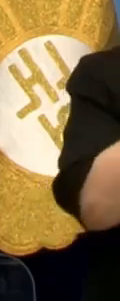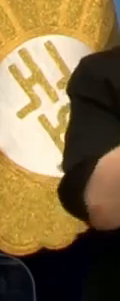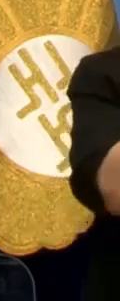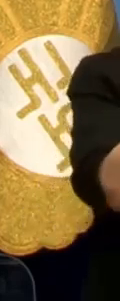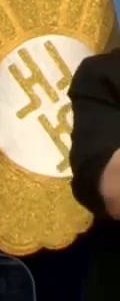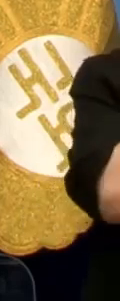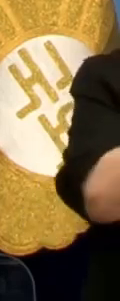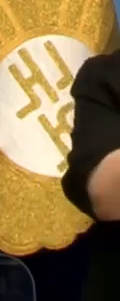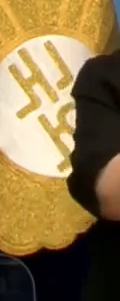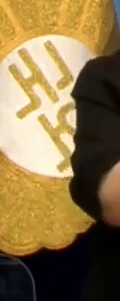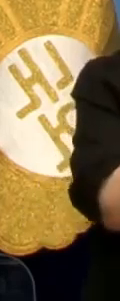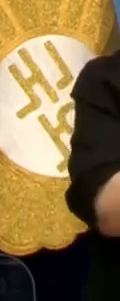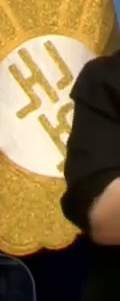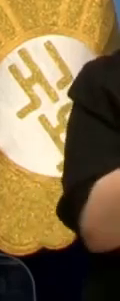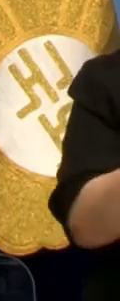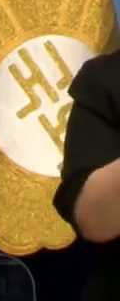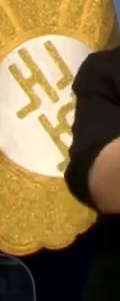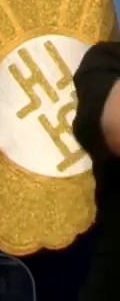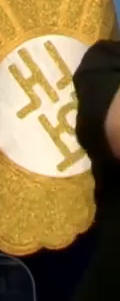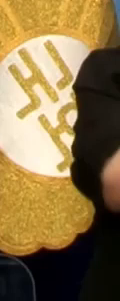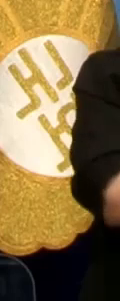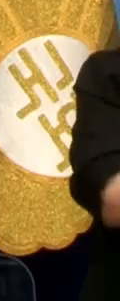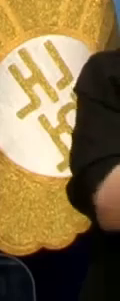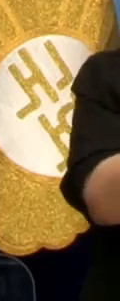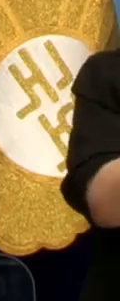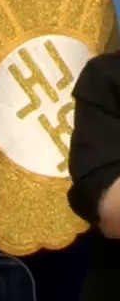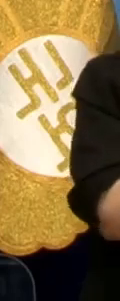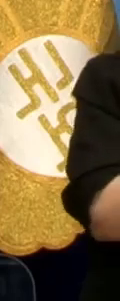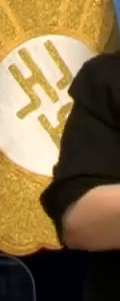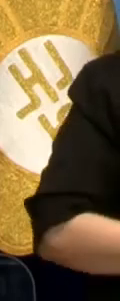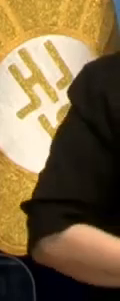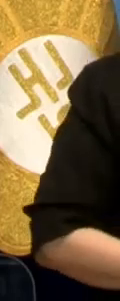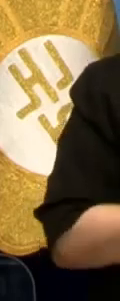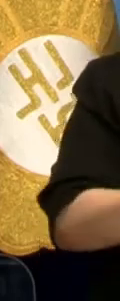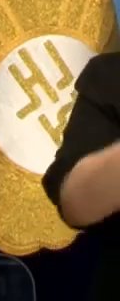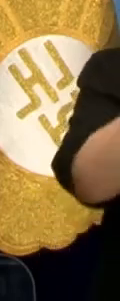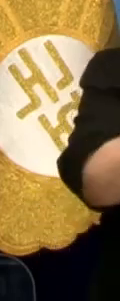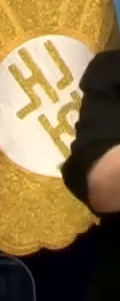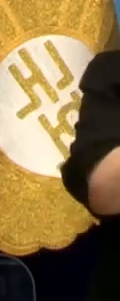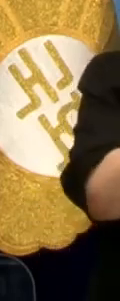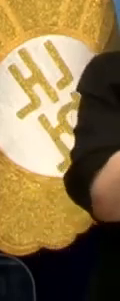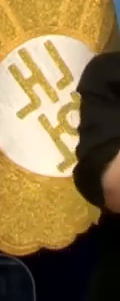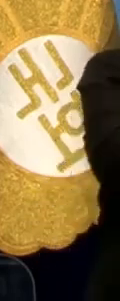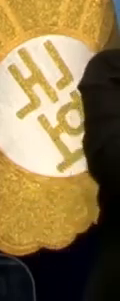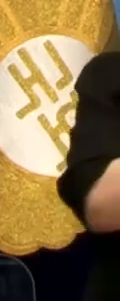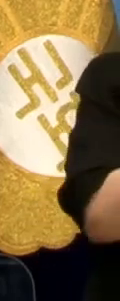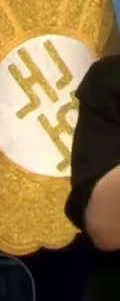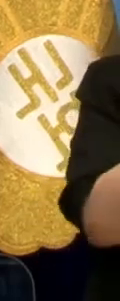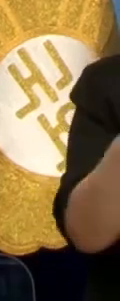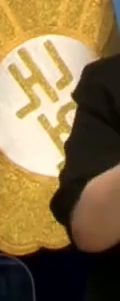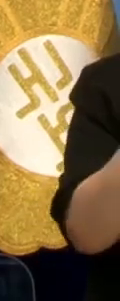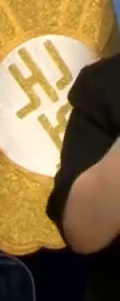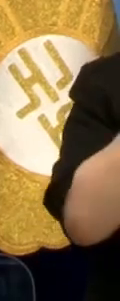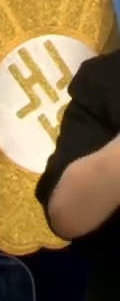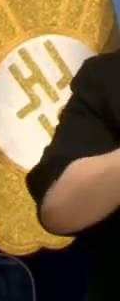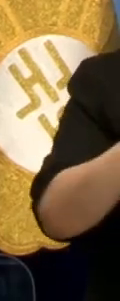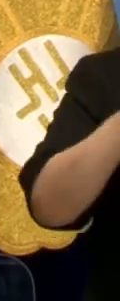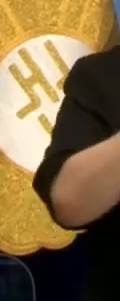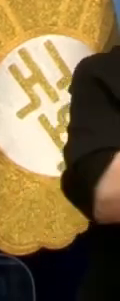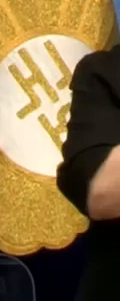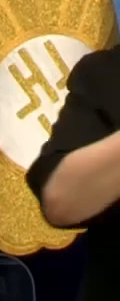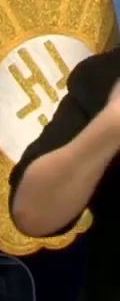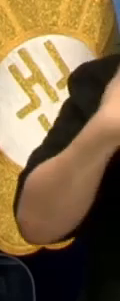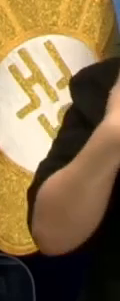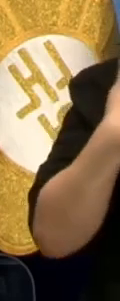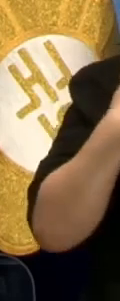드리면 이 금액을 다 합치면 추가 재원이 이 중에 일부만 해도 충분히